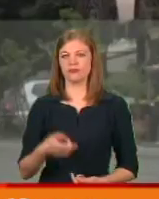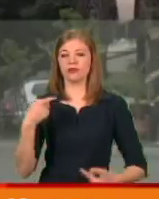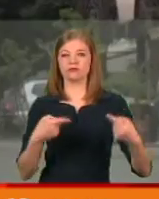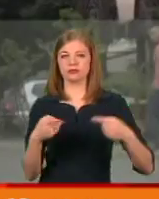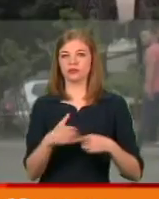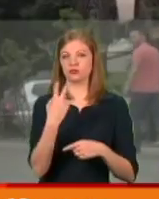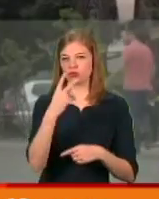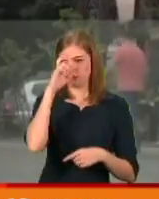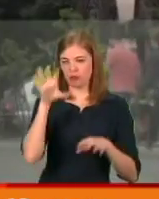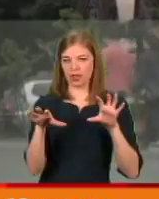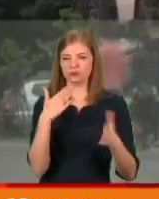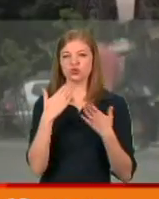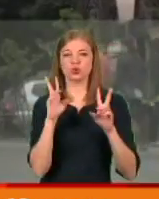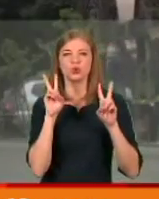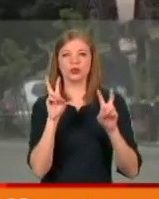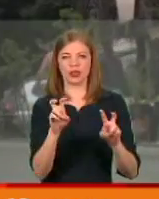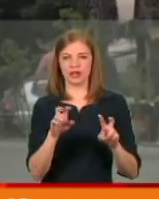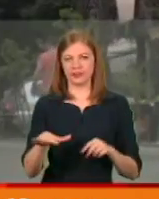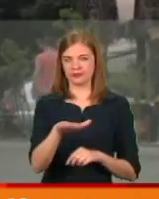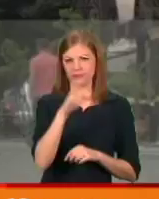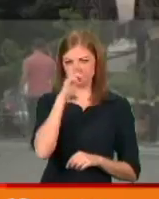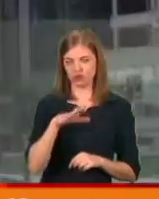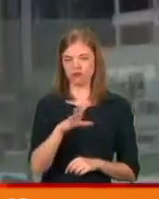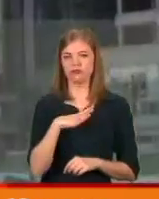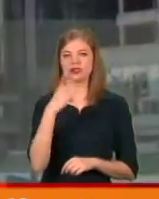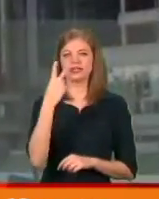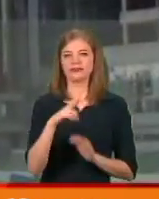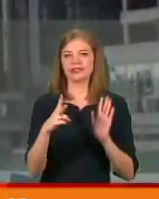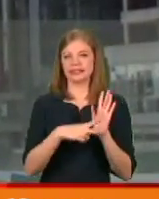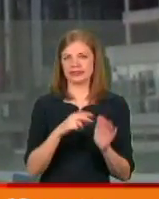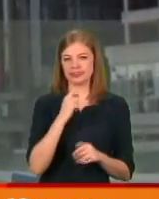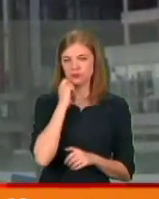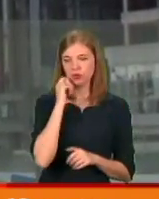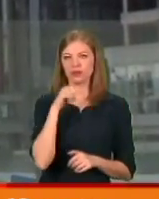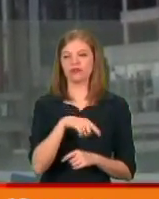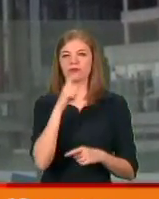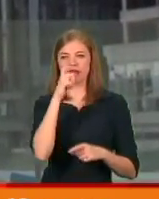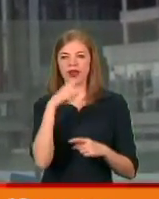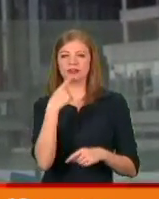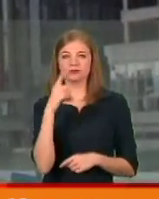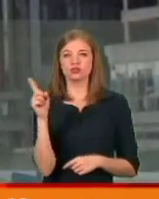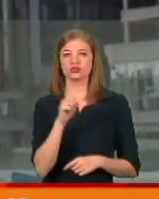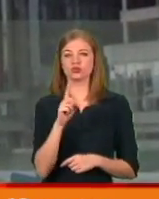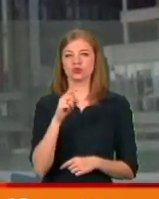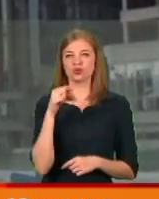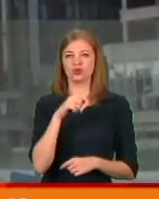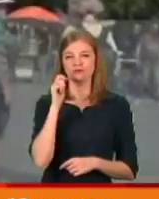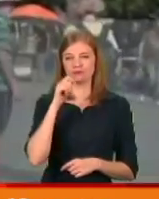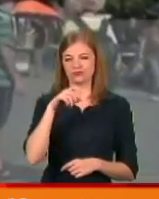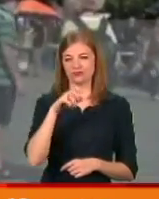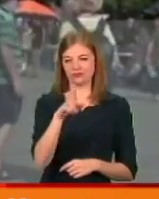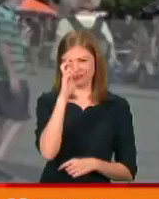Суперечка між двома країнами щодо назви Балканської держави тривала 27 років. Греки наголошували, що слов'яни,